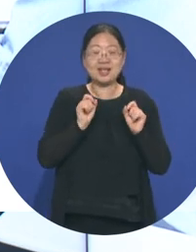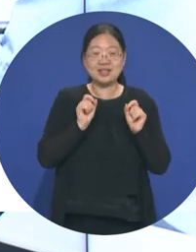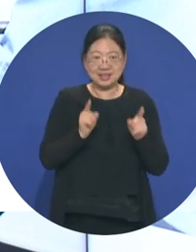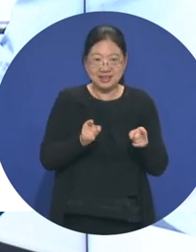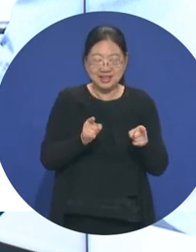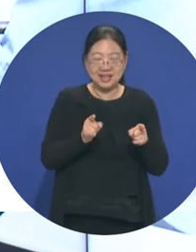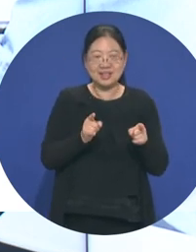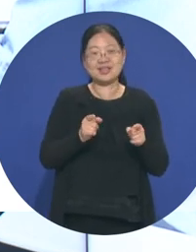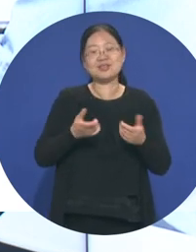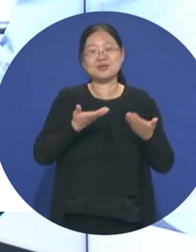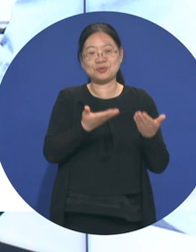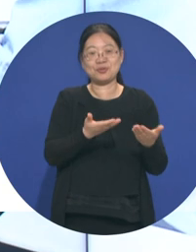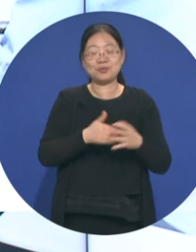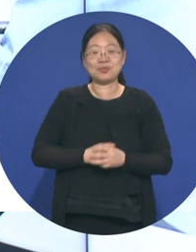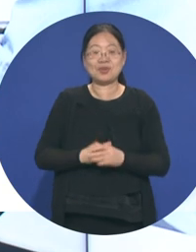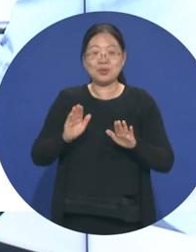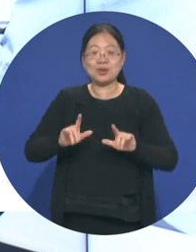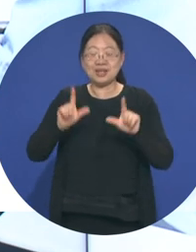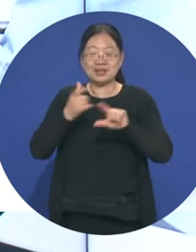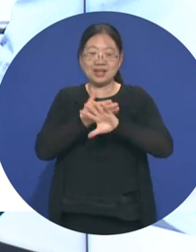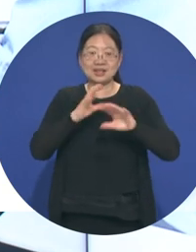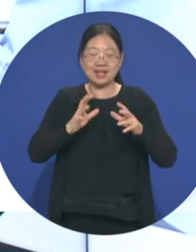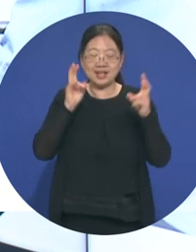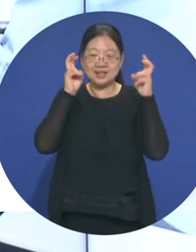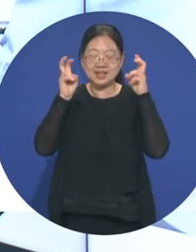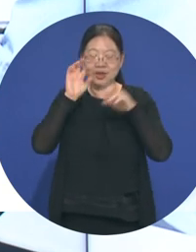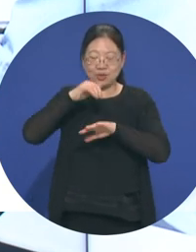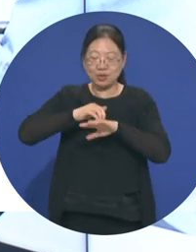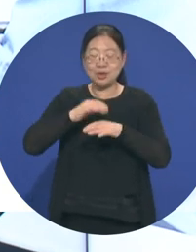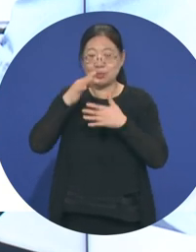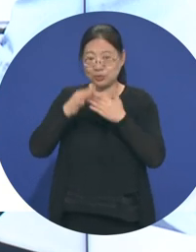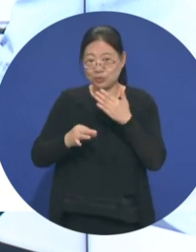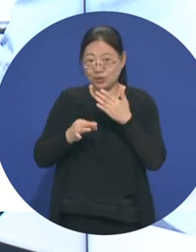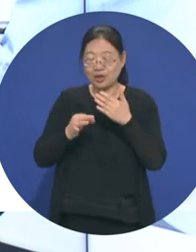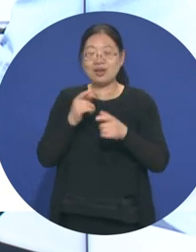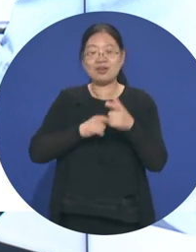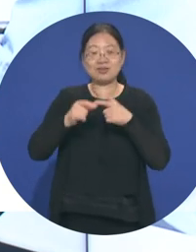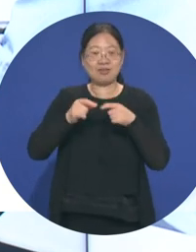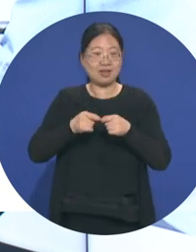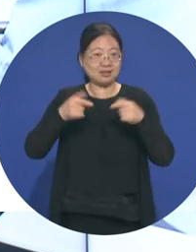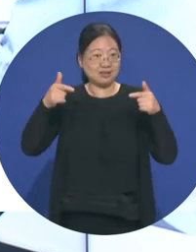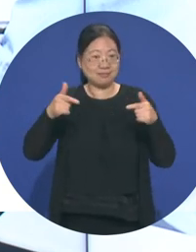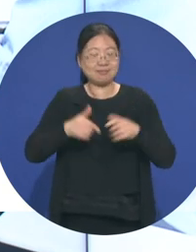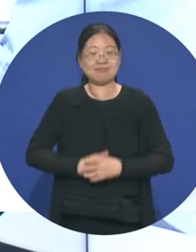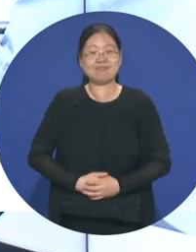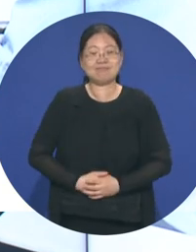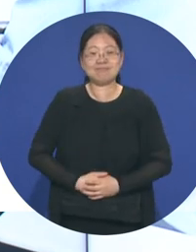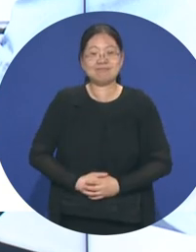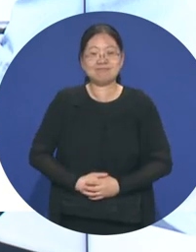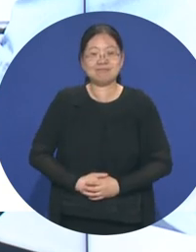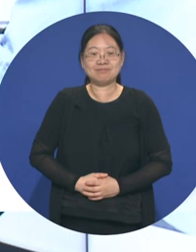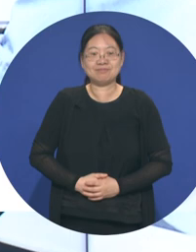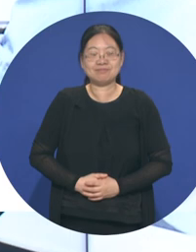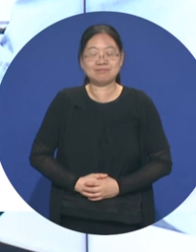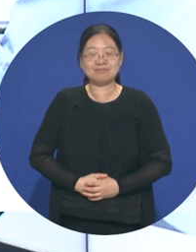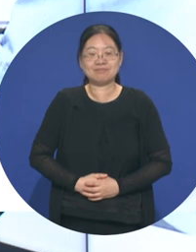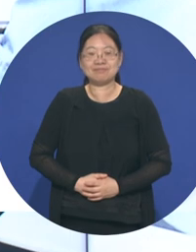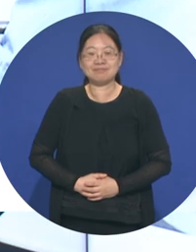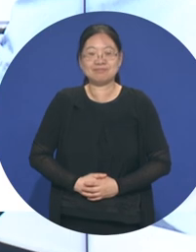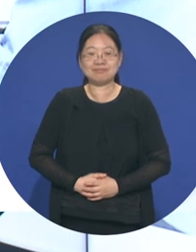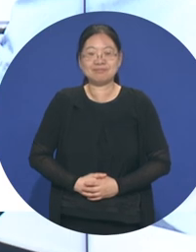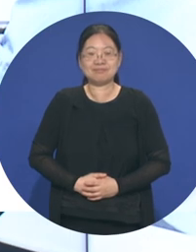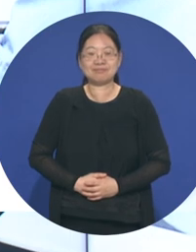놓아준 건데요 올해는 해외 대학과 기업에서 연수할 수 있는 프로그램을 더 확대했습니다 현장의 목소를